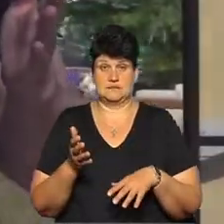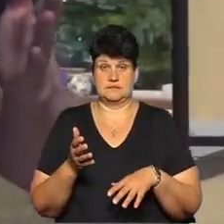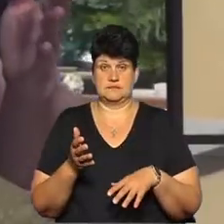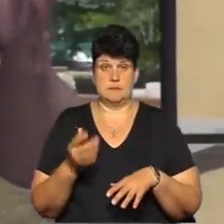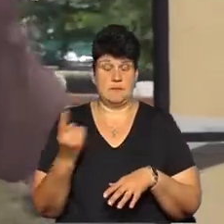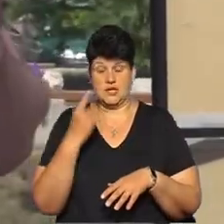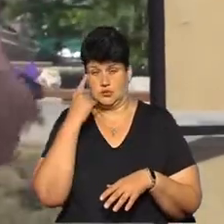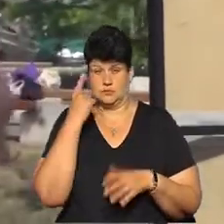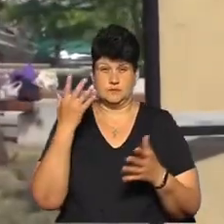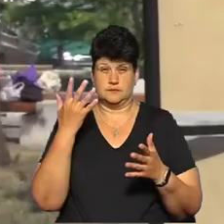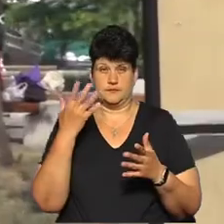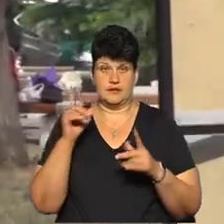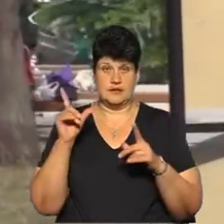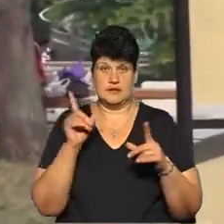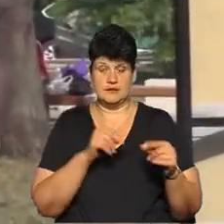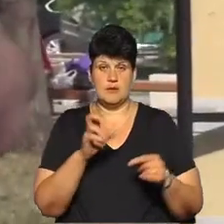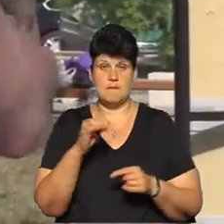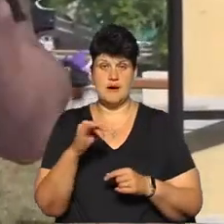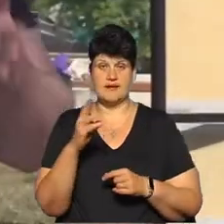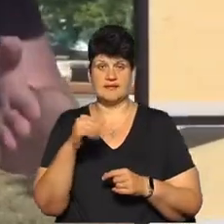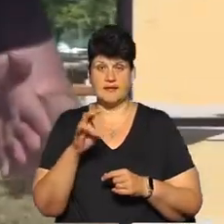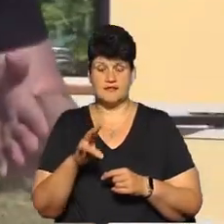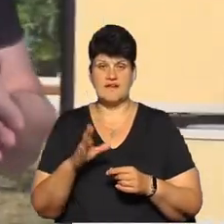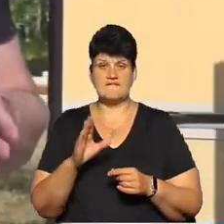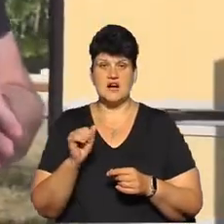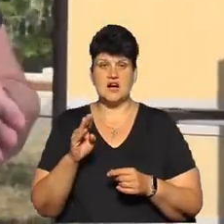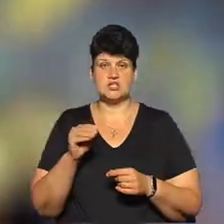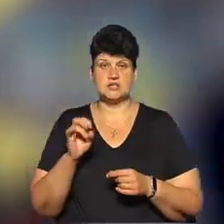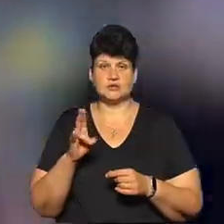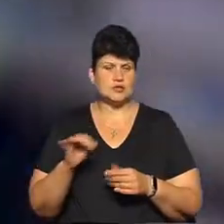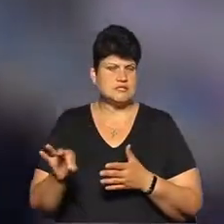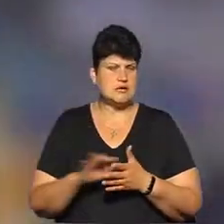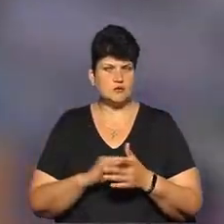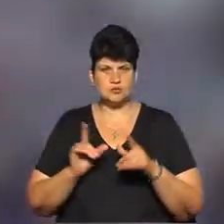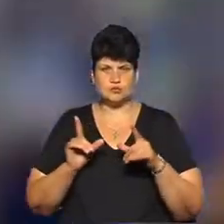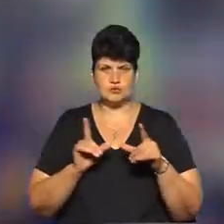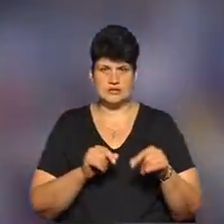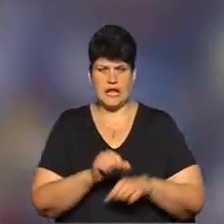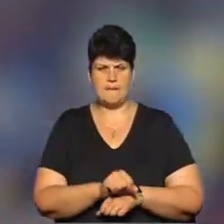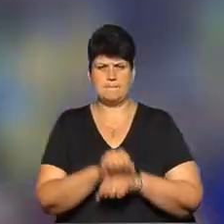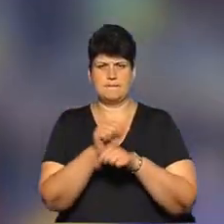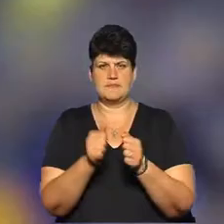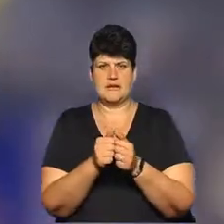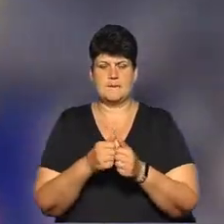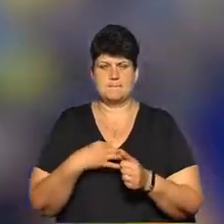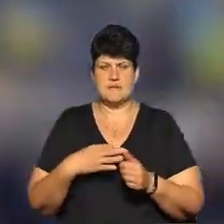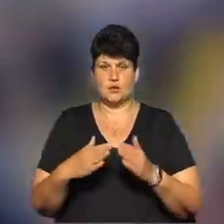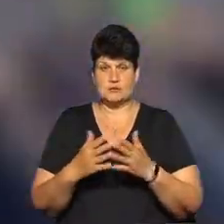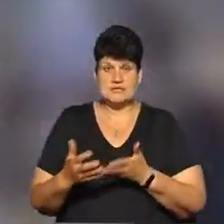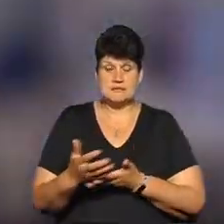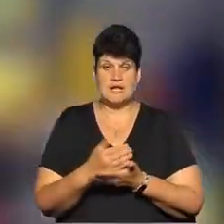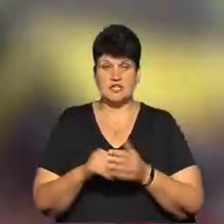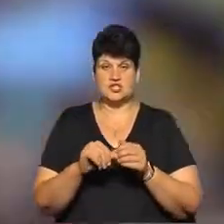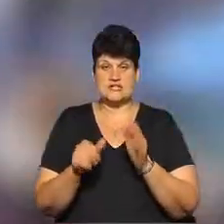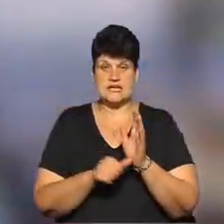перші думки. Їдемо до Байдена, в Вашингтон. Зібрали за мітинг, поїхали до Байдена зразу. На мітингу біля Білого дому тоді зібрали 16 тисяч